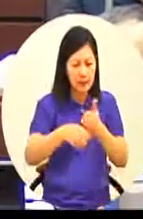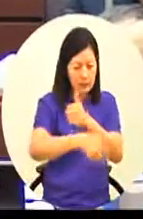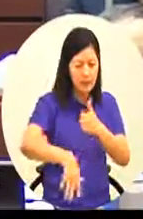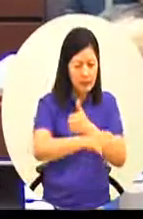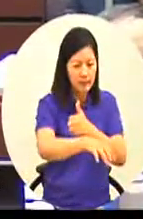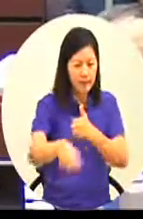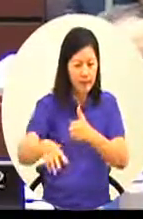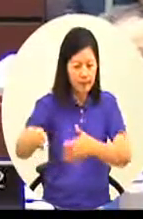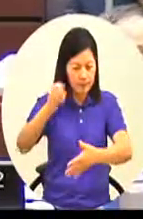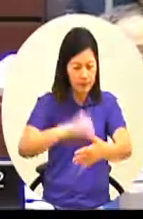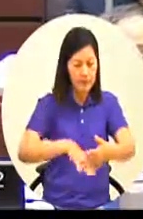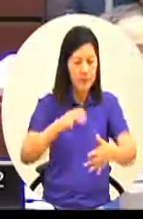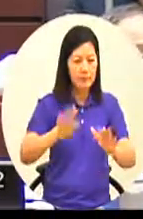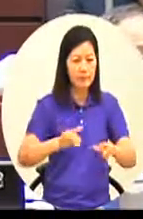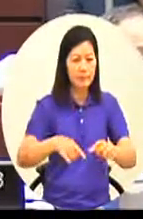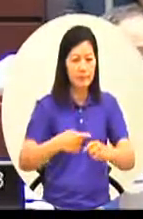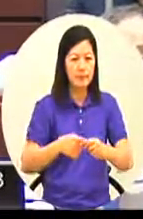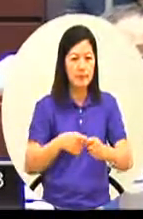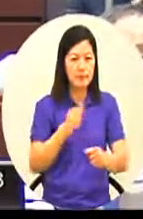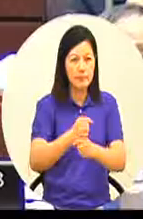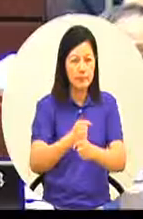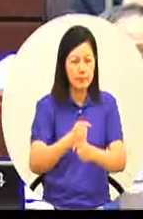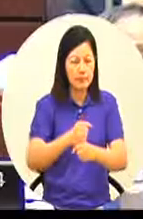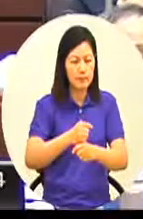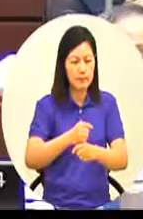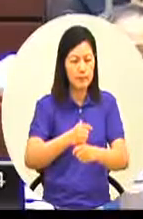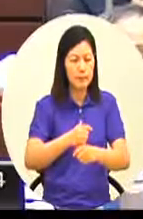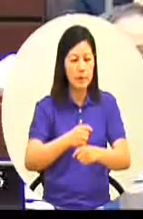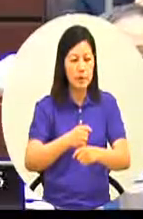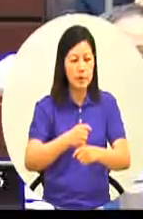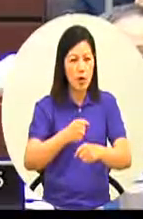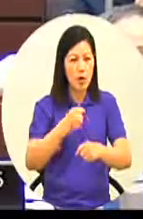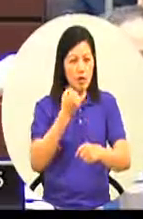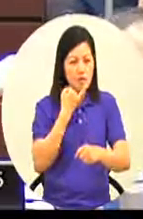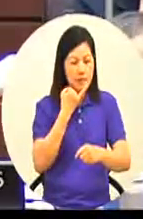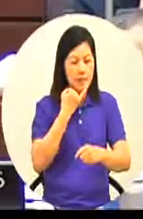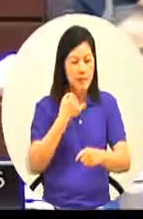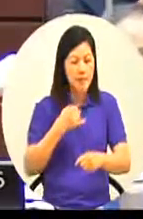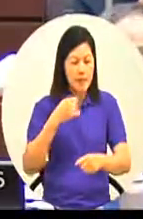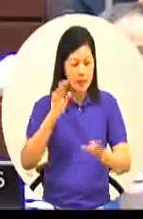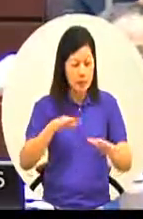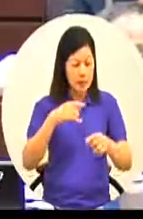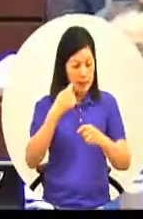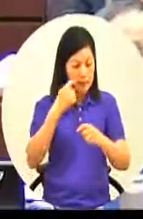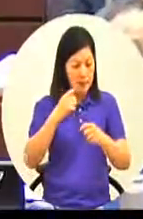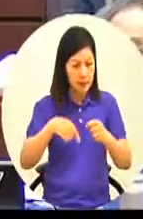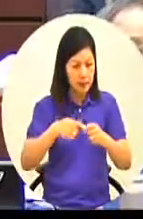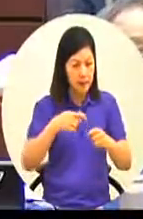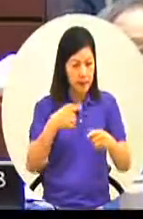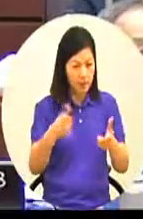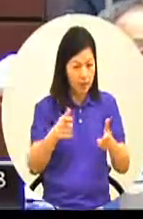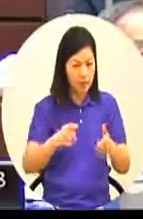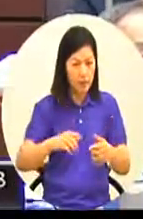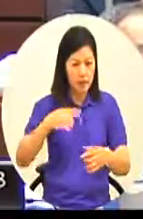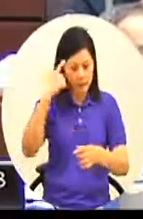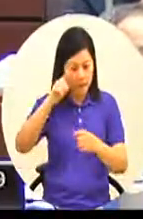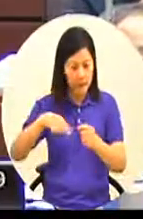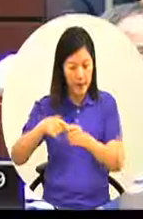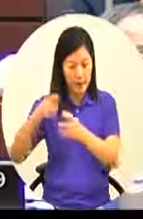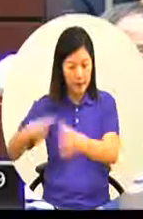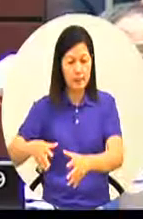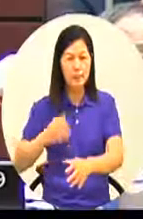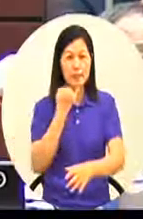纳入他们今年可以执行，今年就执行；今年不能执行，纳入明年。那因为事先我们都沟通过了，所以一